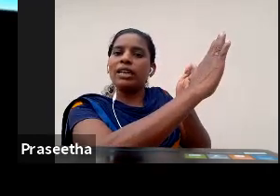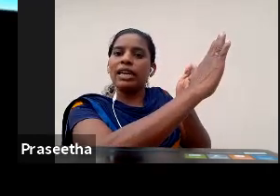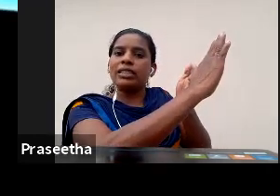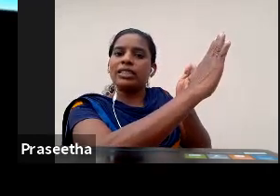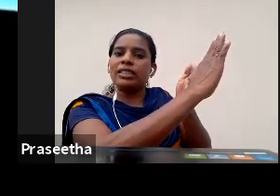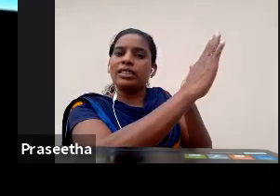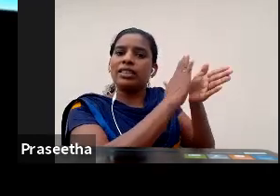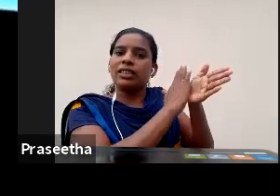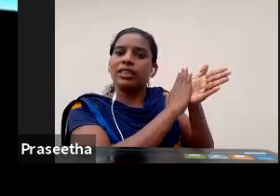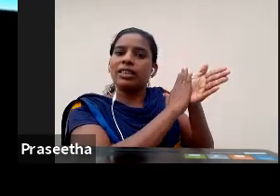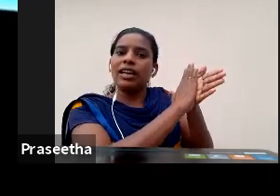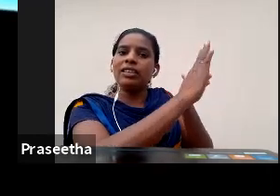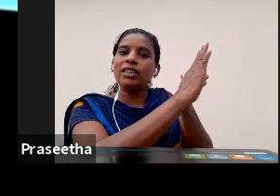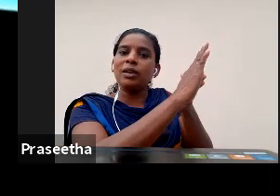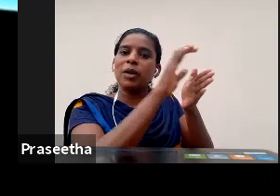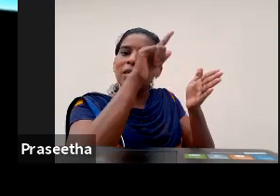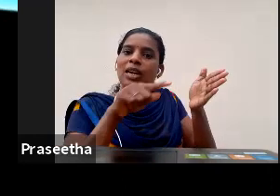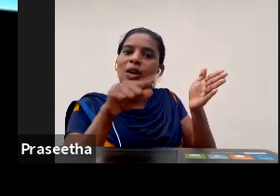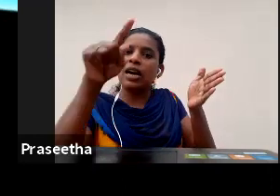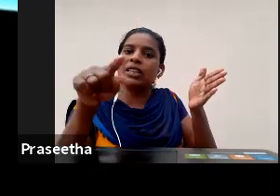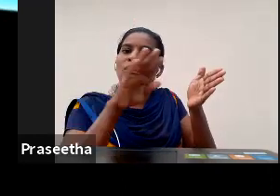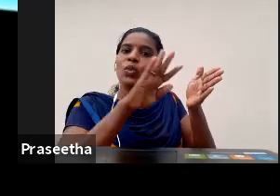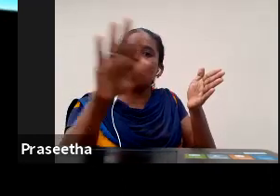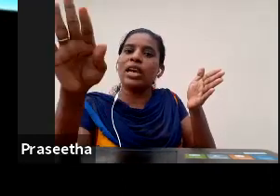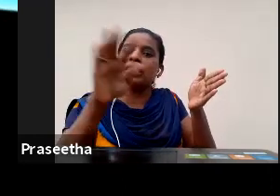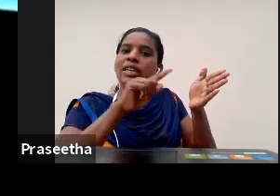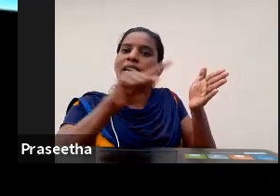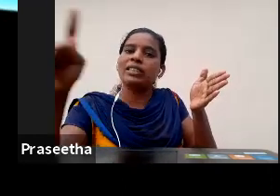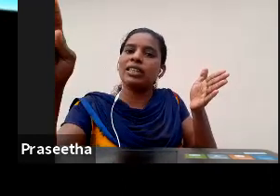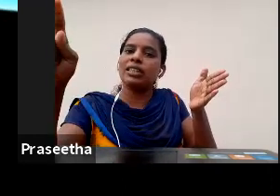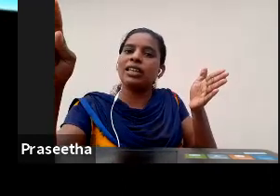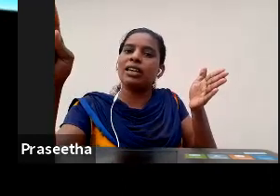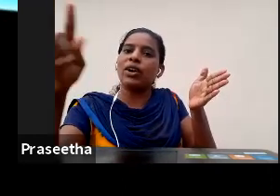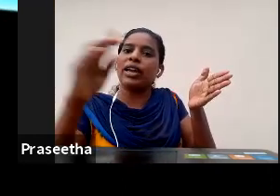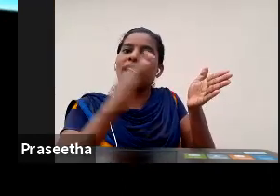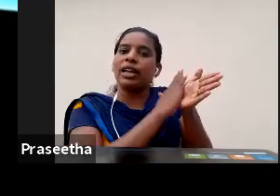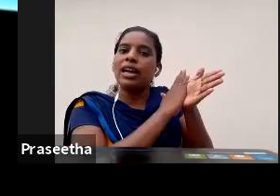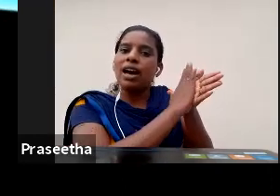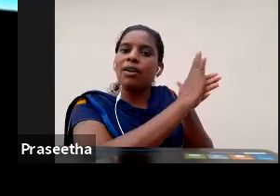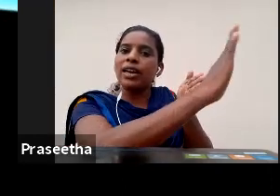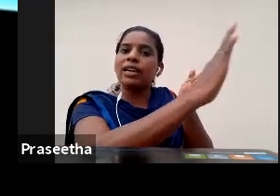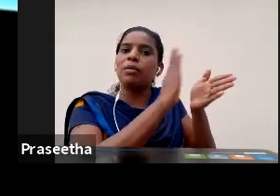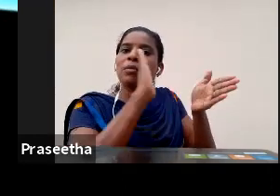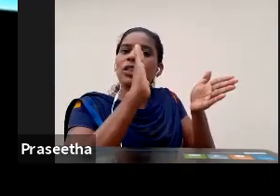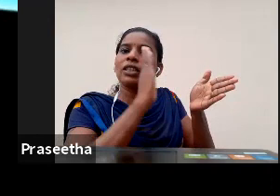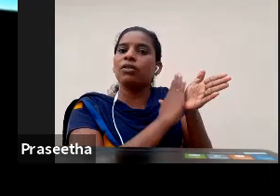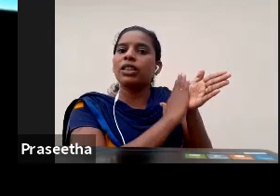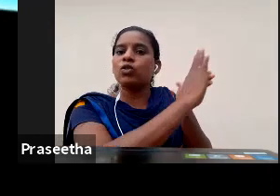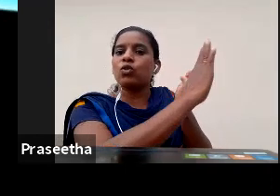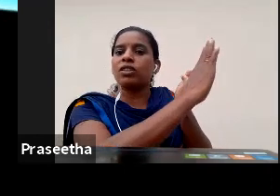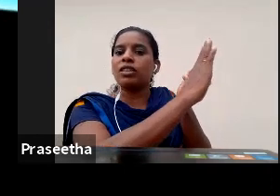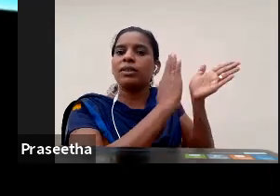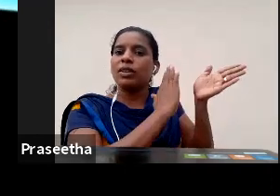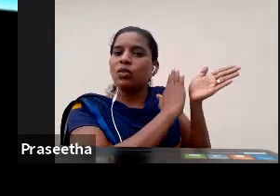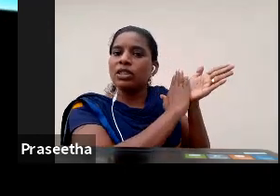ചെയ്യുന്നതാണ് എച്ച്. എഴുതുന്നത് നമുക്ക് മനസ്സിലാവും, അകത്ത് ഒന്നുമില്ല എച്ചിന്റെ, എച്ചിന് നടുക്കൊരു വരയാണ്, ആ വരയാണ് നമ്മൾ മൊത്തത്തിൽ ഇവിടെ